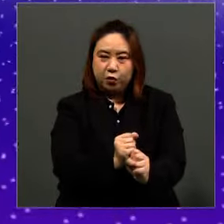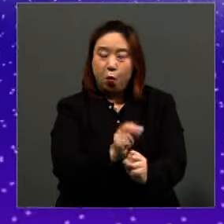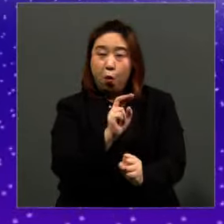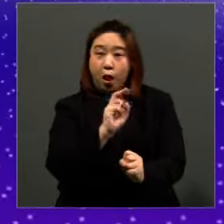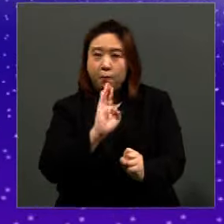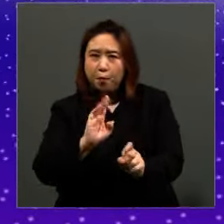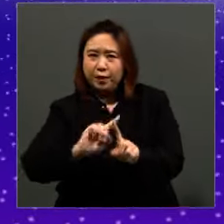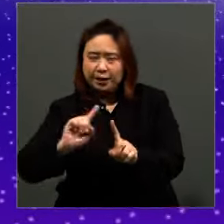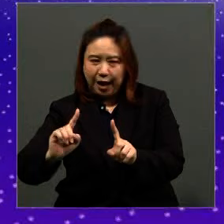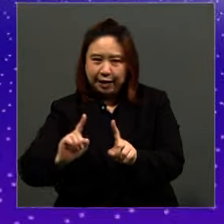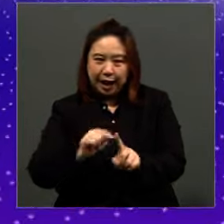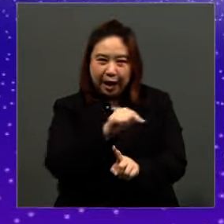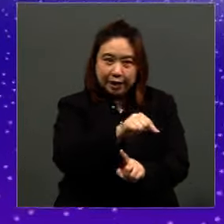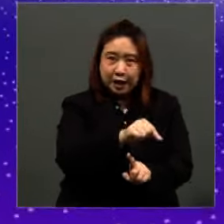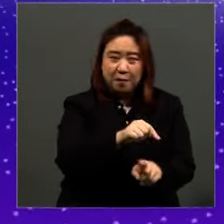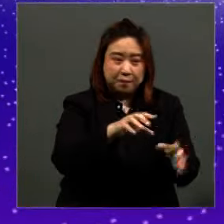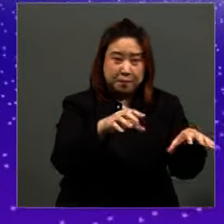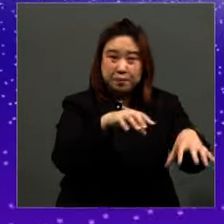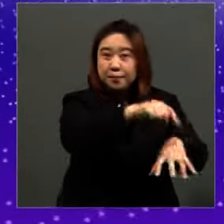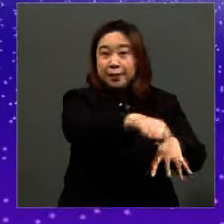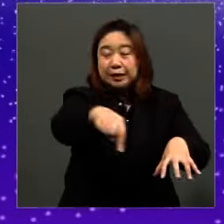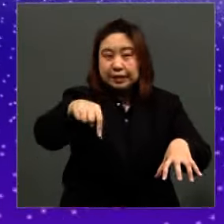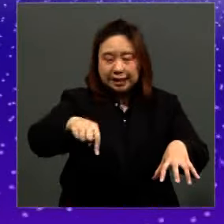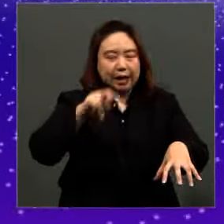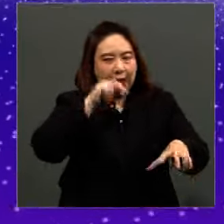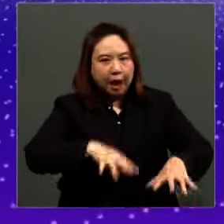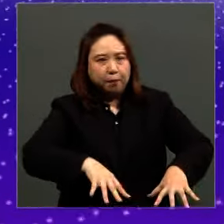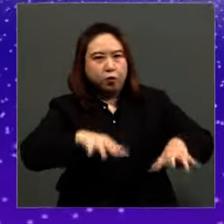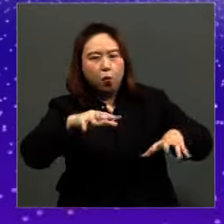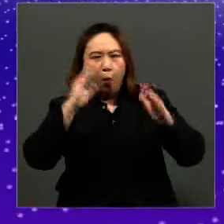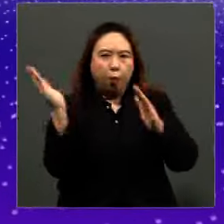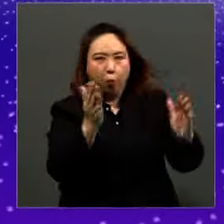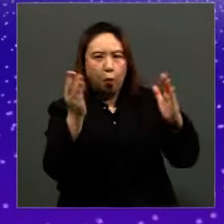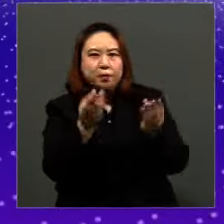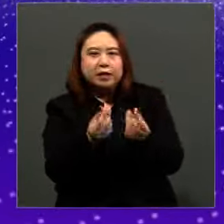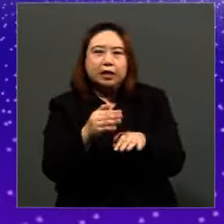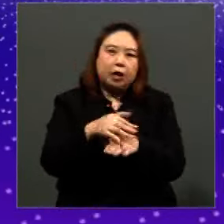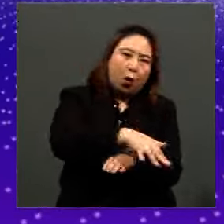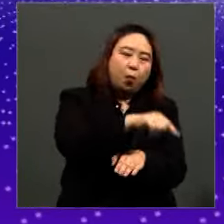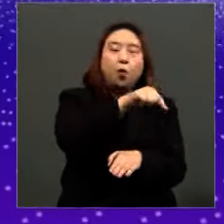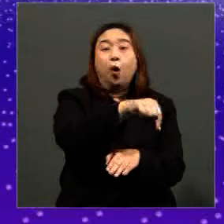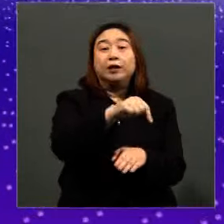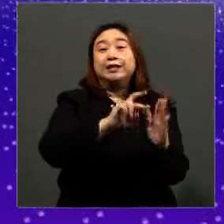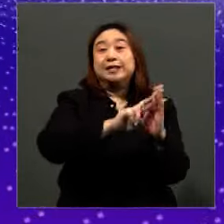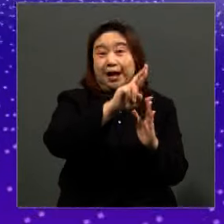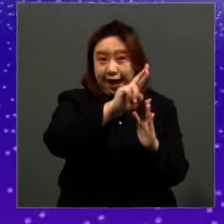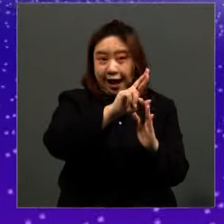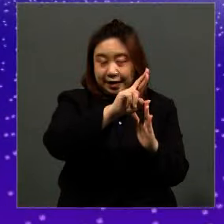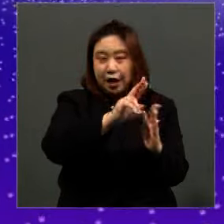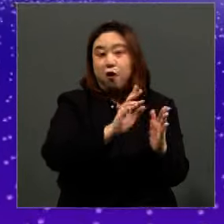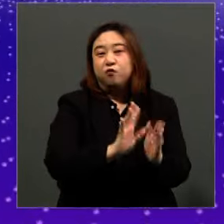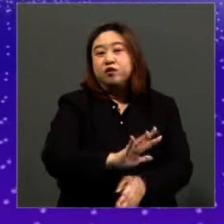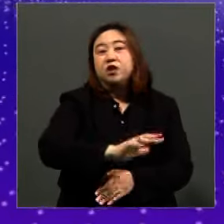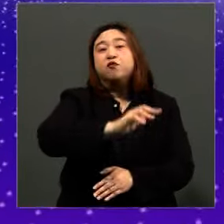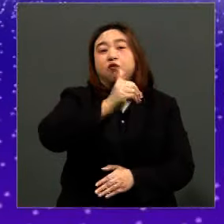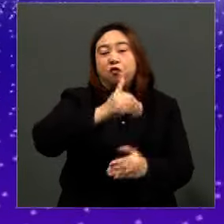ฟูเยียวยาพื้นที่ประสบอุทกภัยวาตภัยและดินโคลนถล่มในจังหวัดเชียงรายในระยะที่ 2โดยกำหนด 3